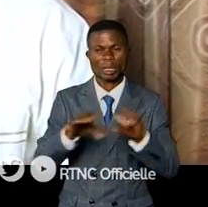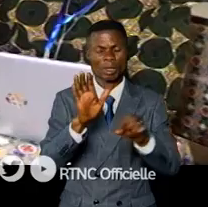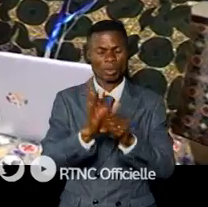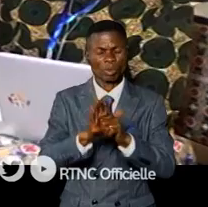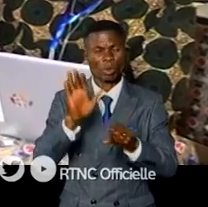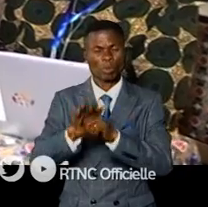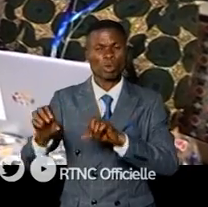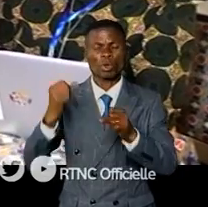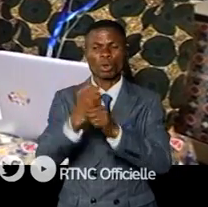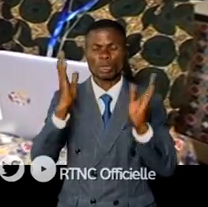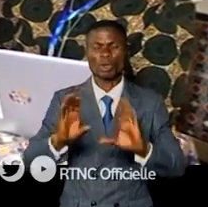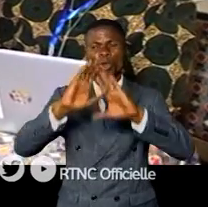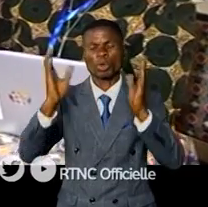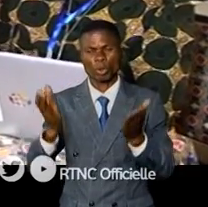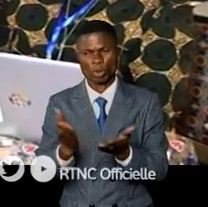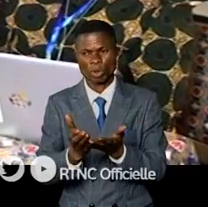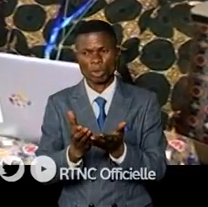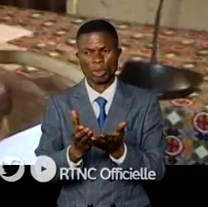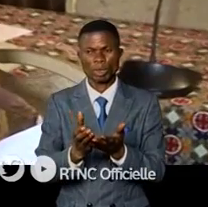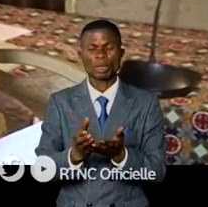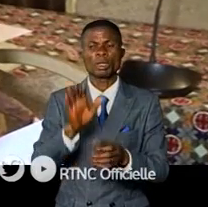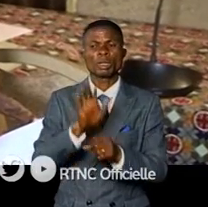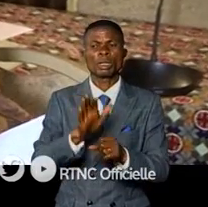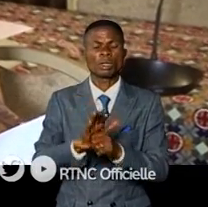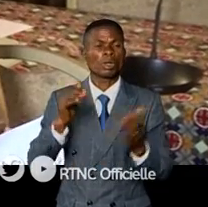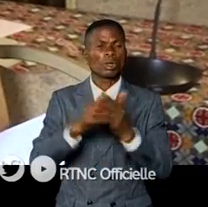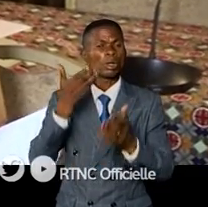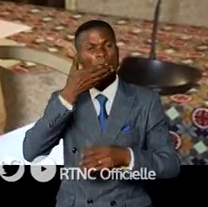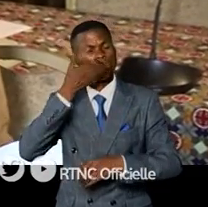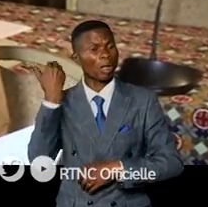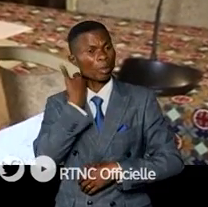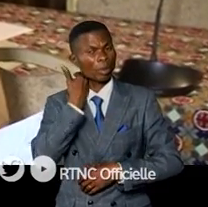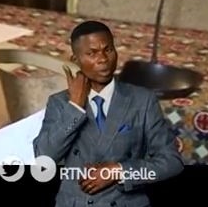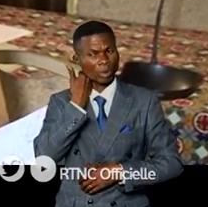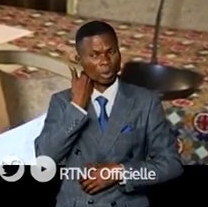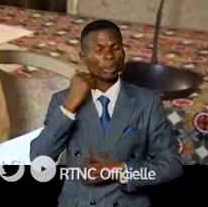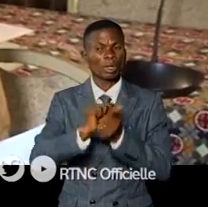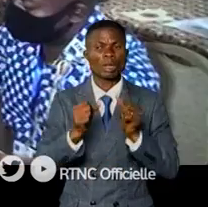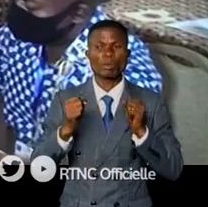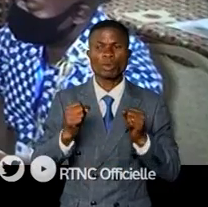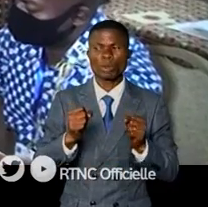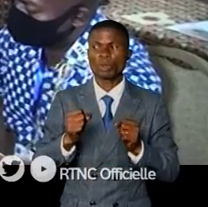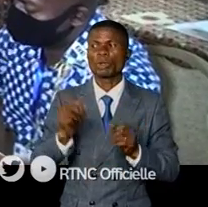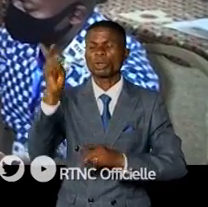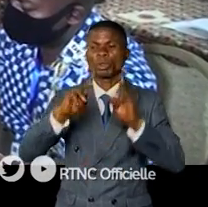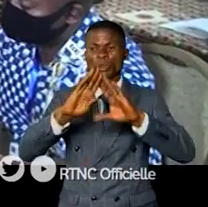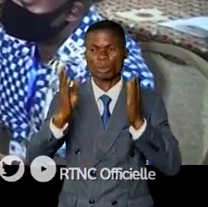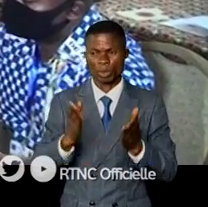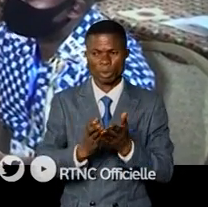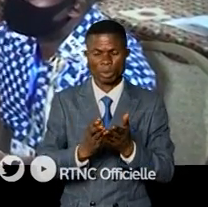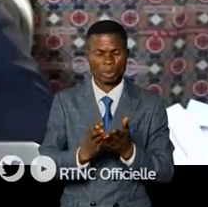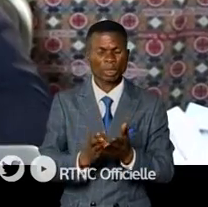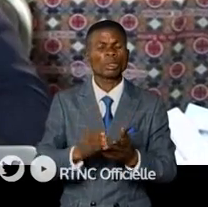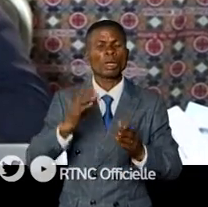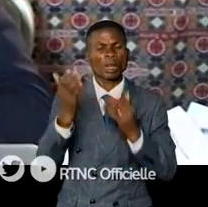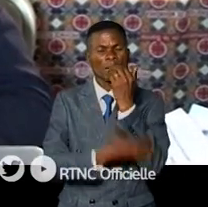multi-acteurs et communautaire pour lutter efficacement contre les maladies à la base de la vulnérabilité de la population et de l'accentuation